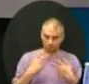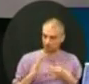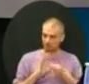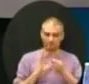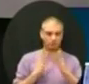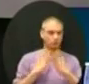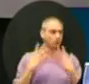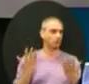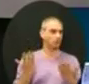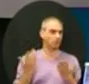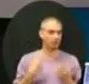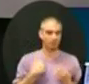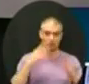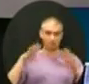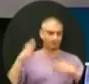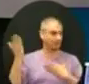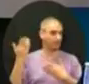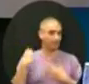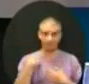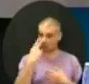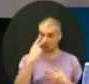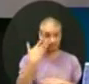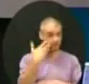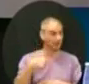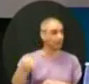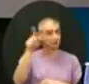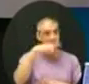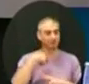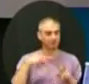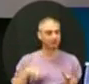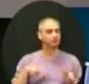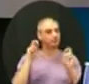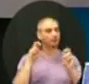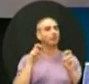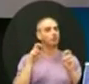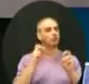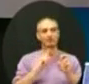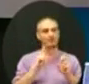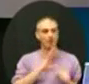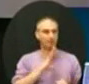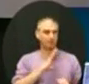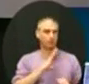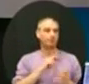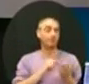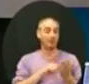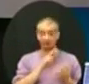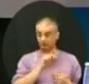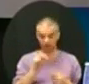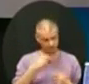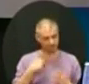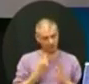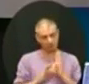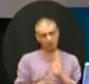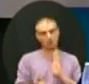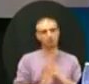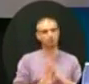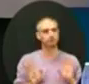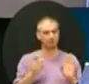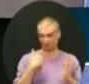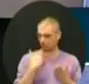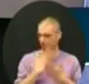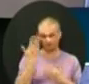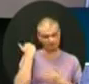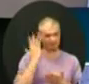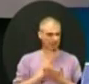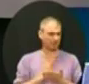מאוד גדולה בינינו לבין האסלאם, ואני רואה במדינות שסביבנו כהזדמנות ולא כאיום, ולכן את הנושא האיראני צריך להוריד לגמרי. אנחנו מזמן